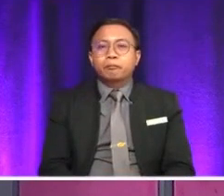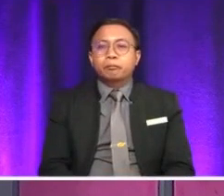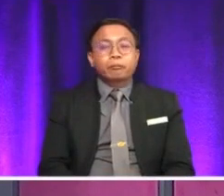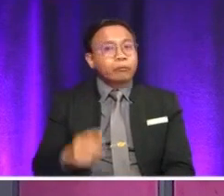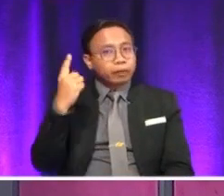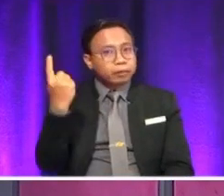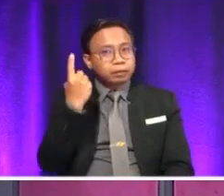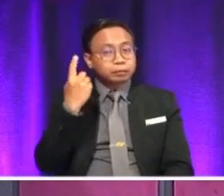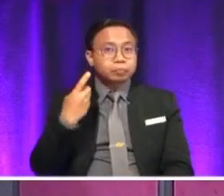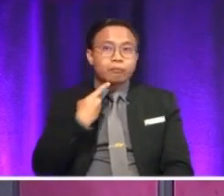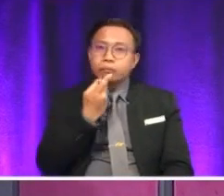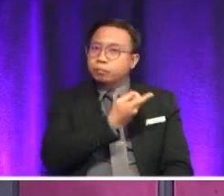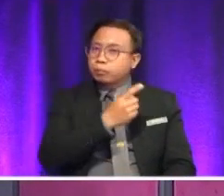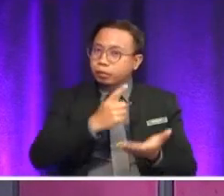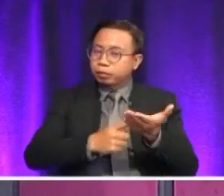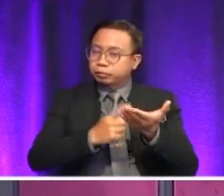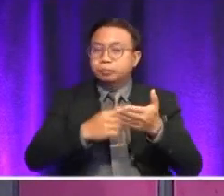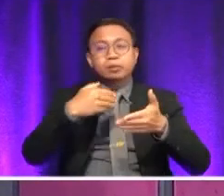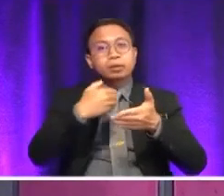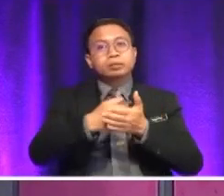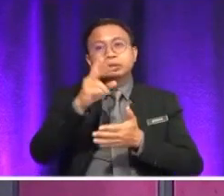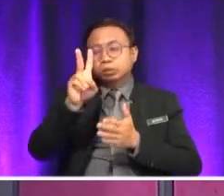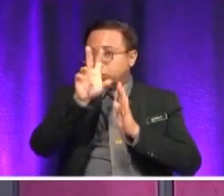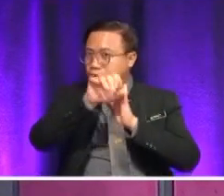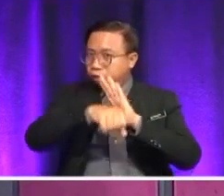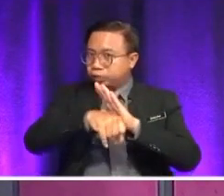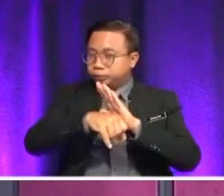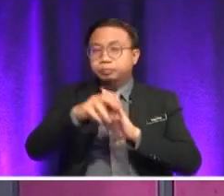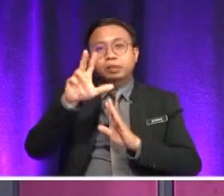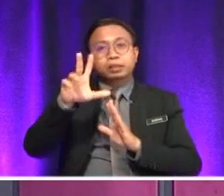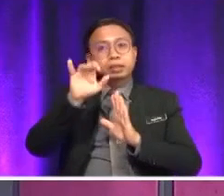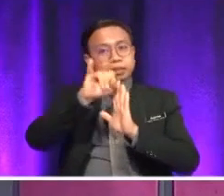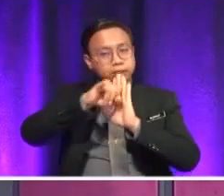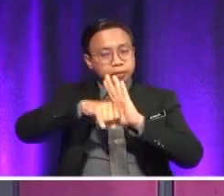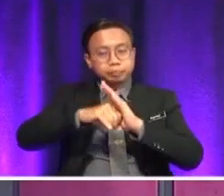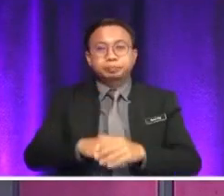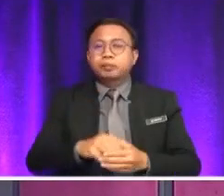Selalunya kalau kita bincang tu sampai 2 jam 3 jam, benda tu masalah tu tak habis.